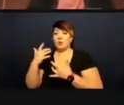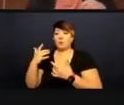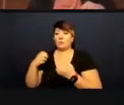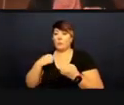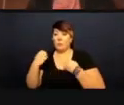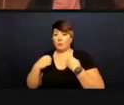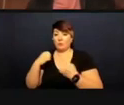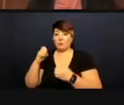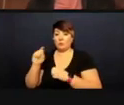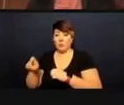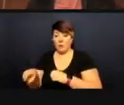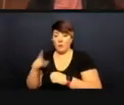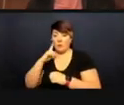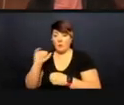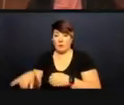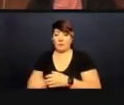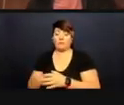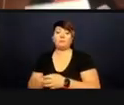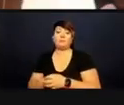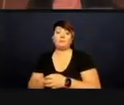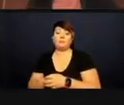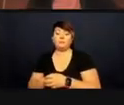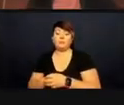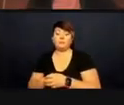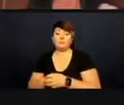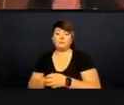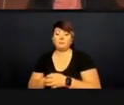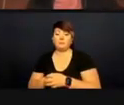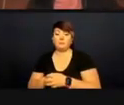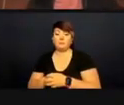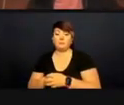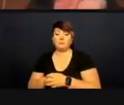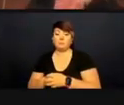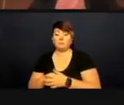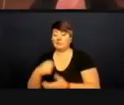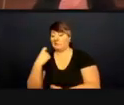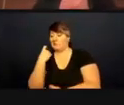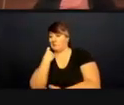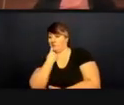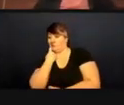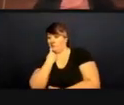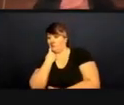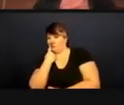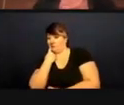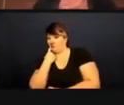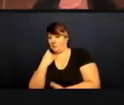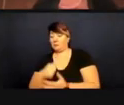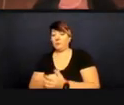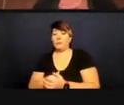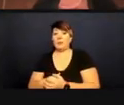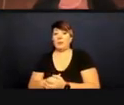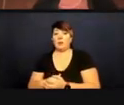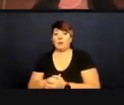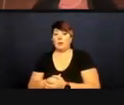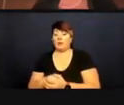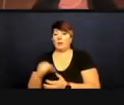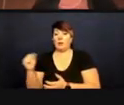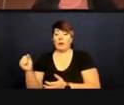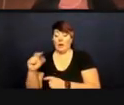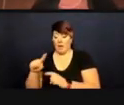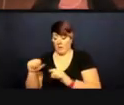tuwe na uwezo wa kupanua nafasi zetu kama inavyohitajika. Miaka ya hivi karibuni